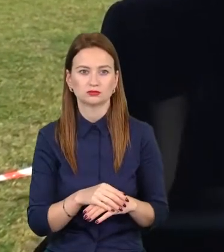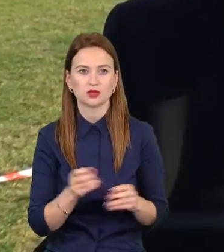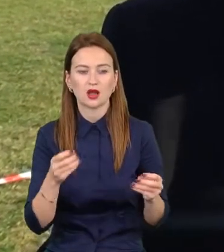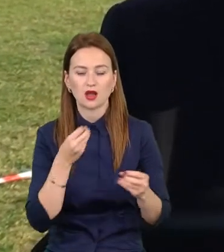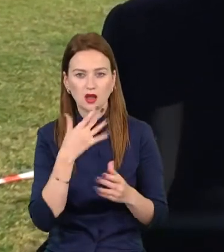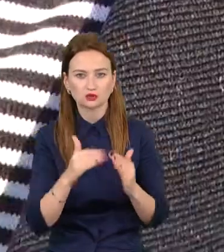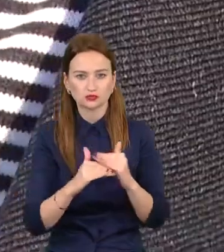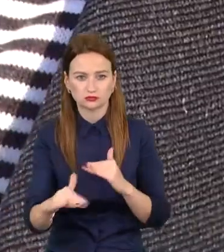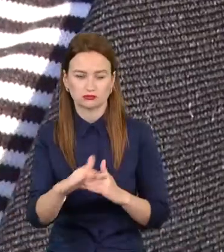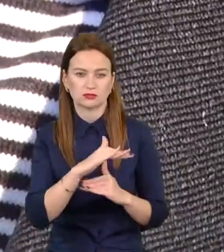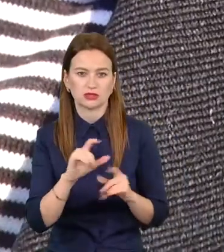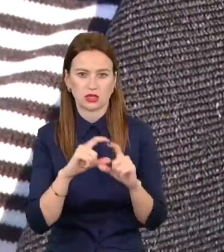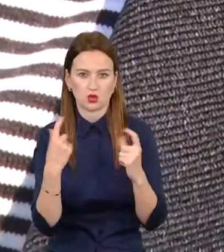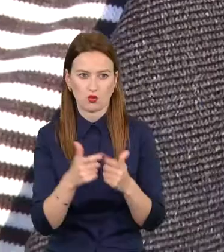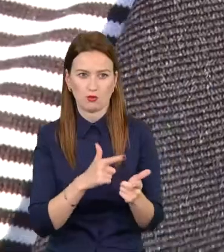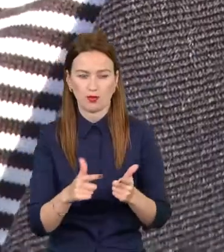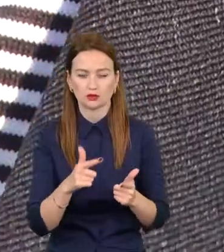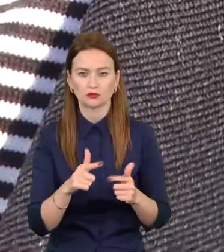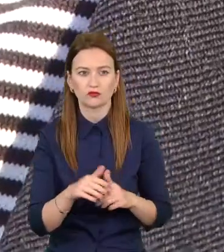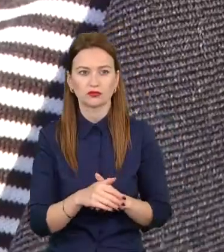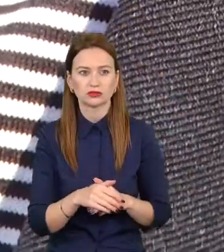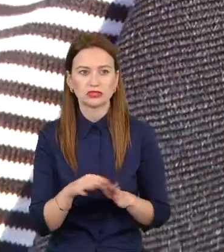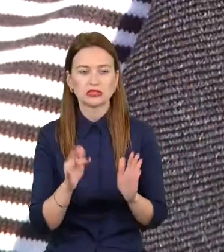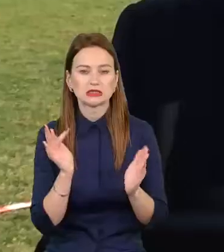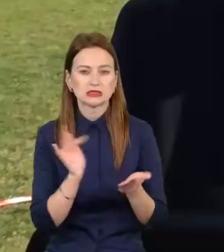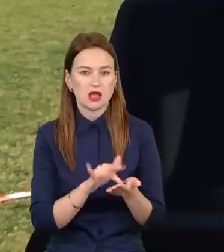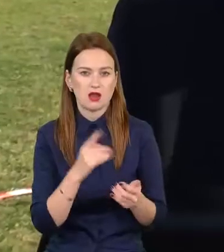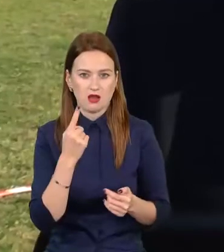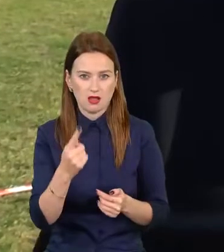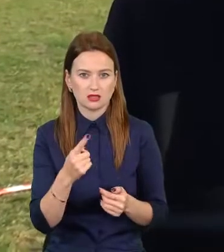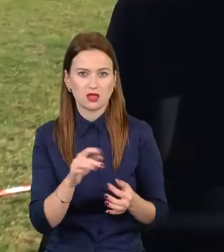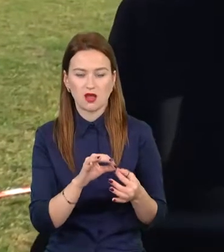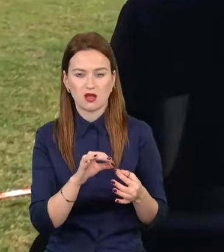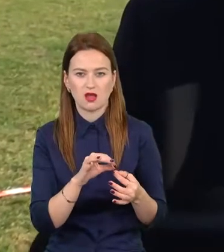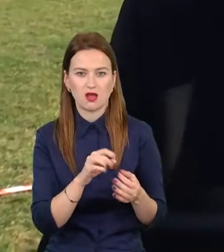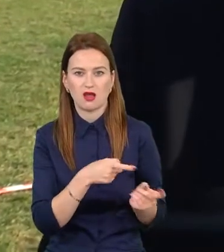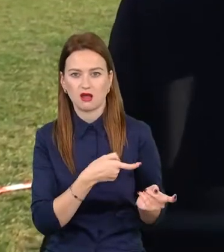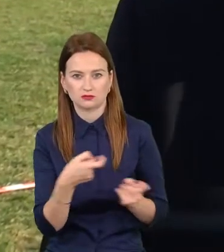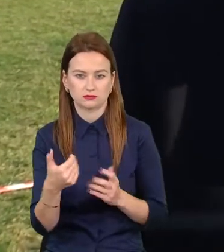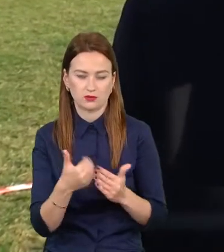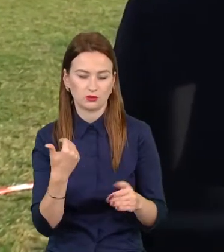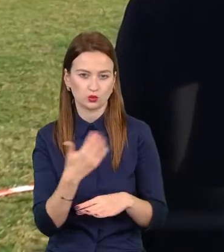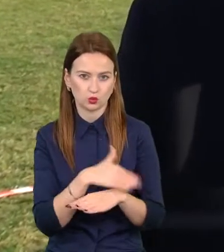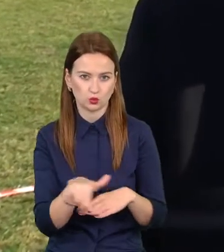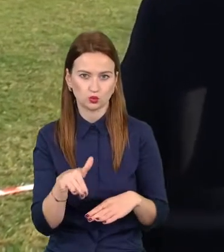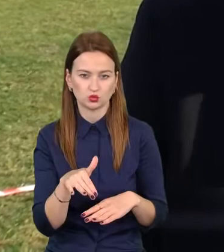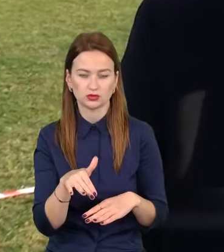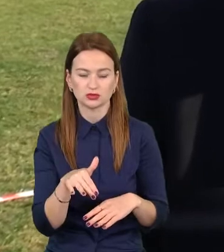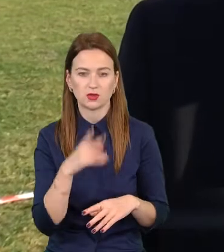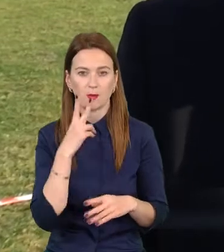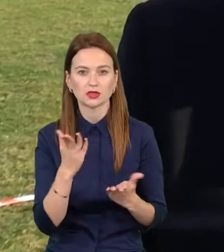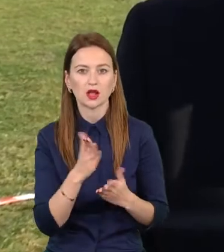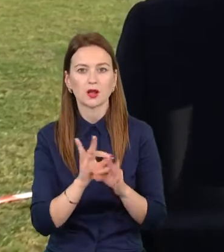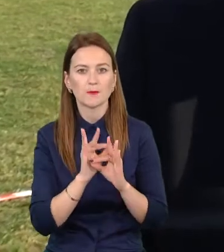подготовленном сельском стадионе, хочу заметить. Цель одна – оторвать от улицы, показать, какой